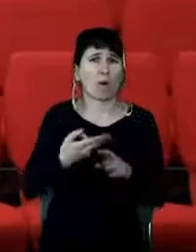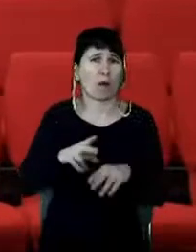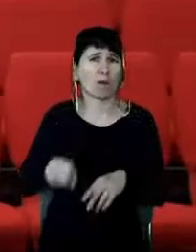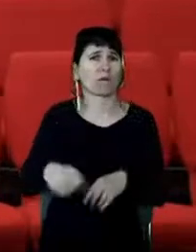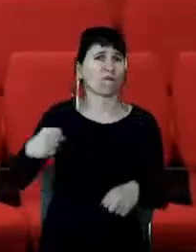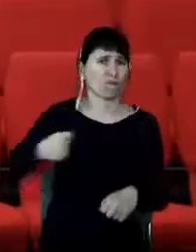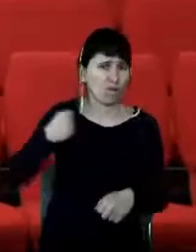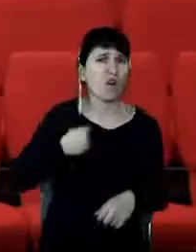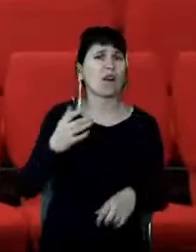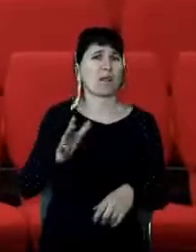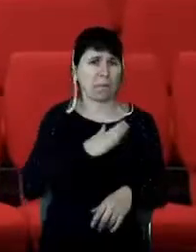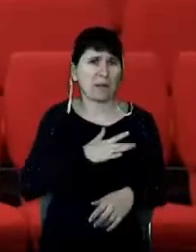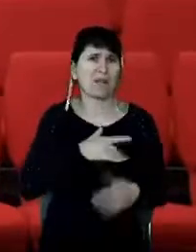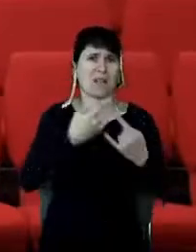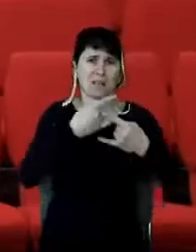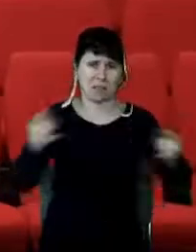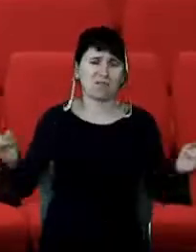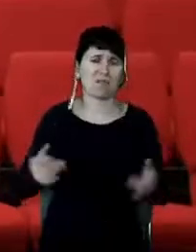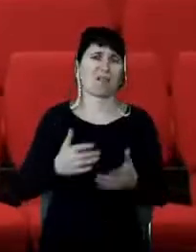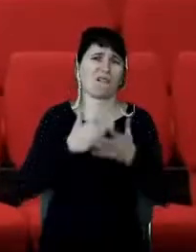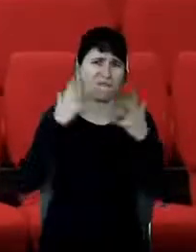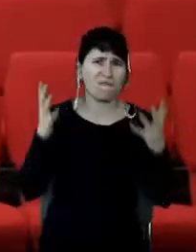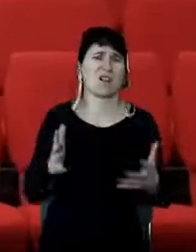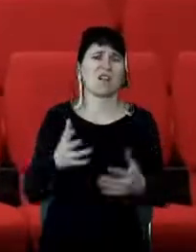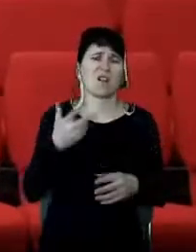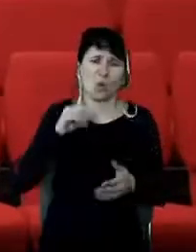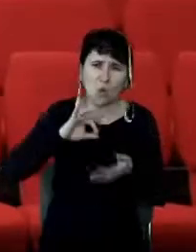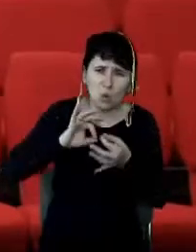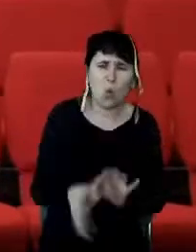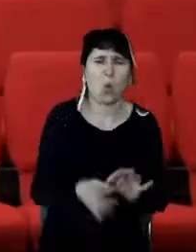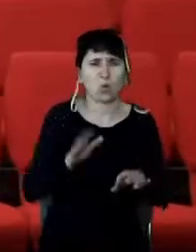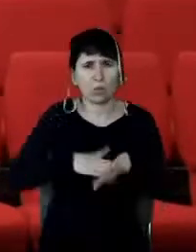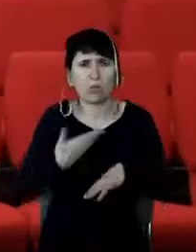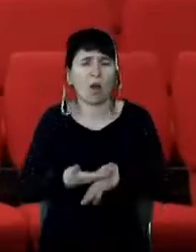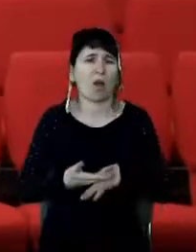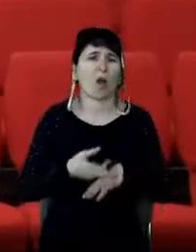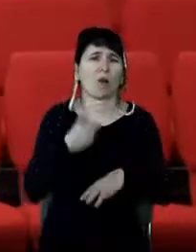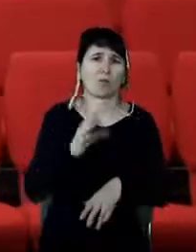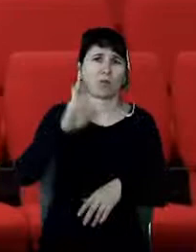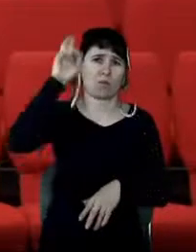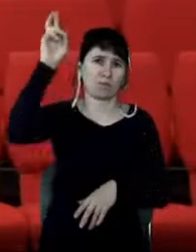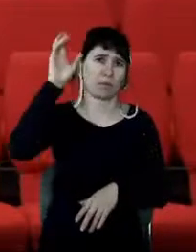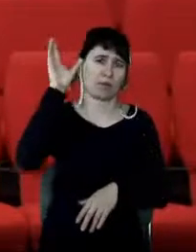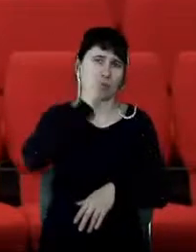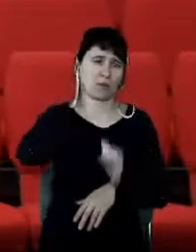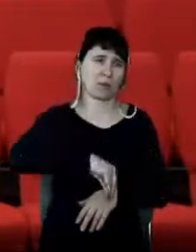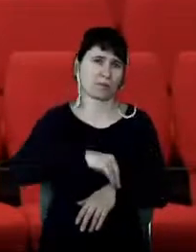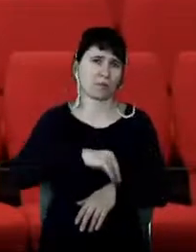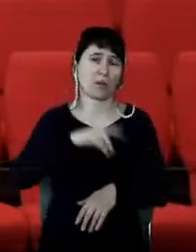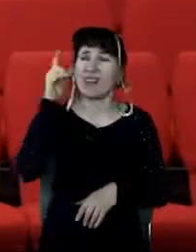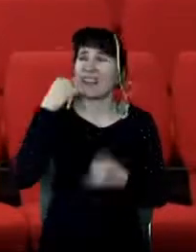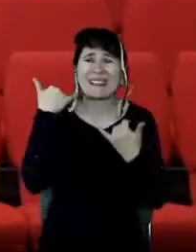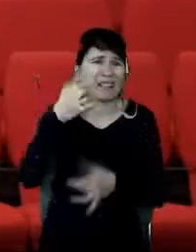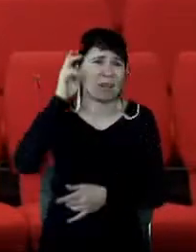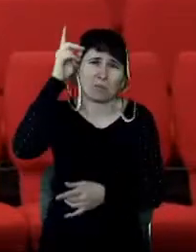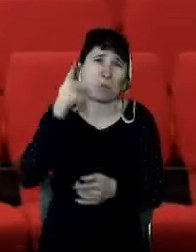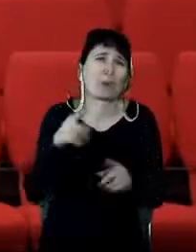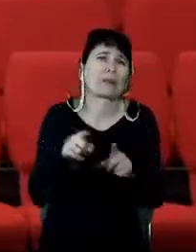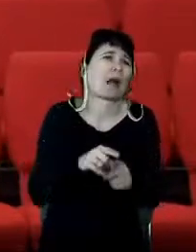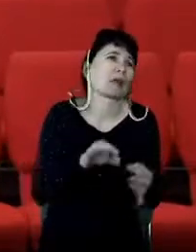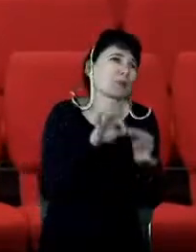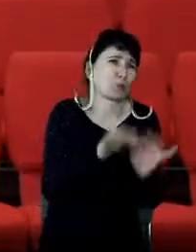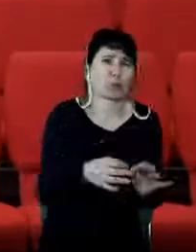неважливо, тому що Бог, він сильний, тому що в його руках сила і немає нічого для нього